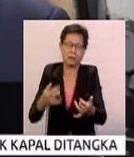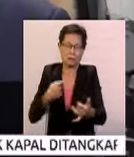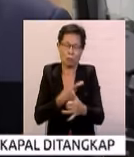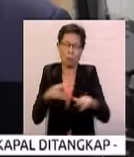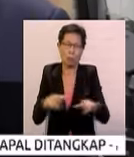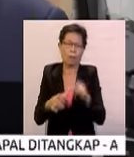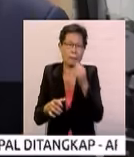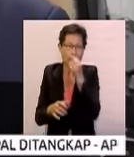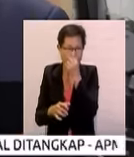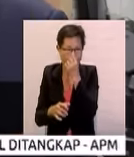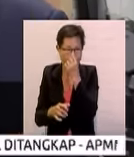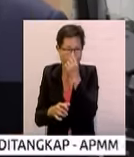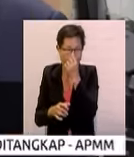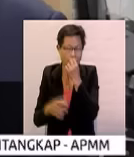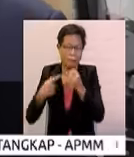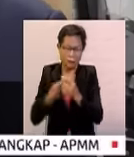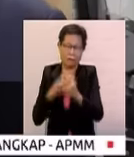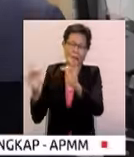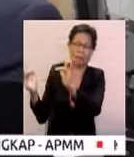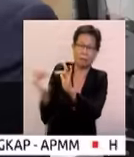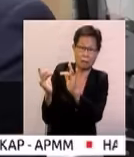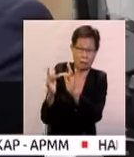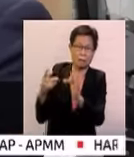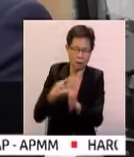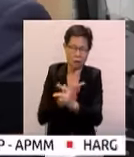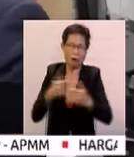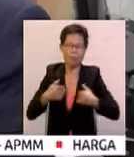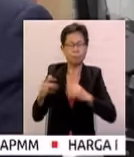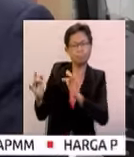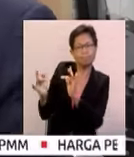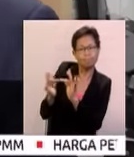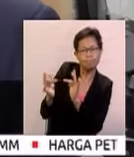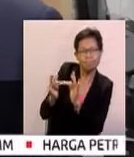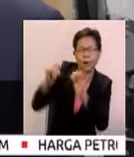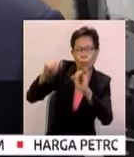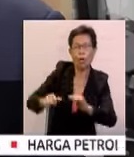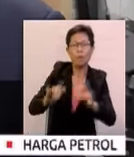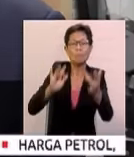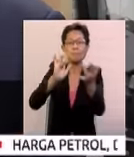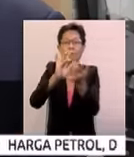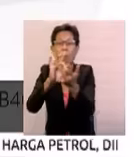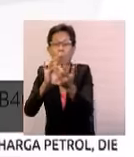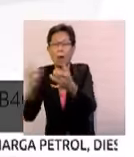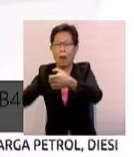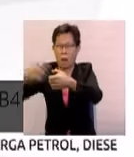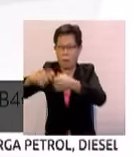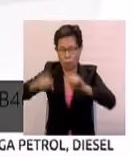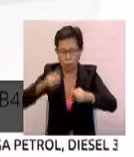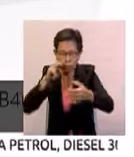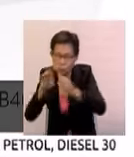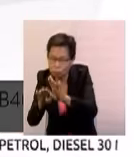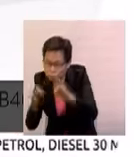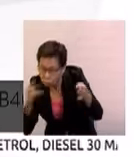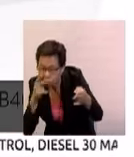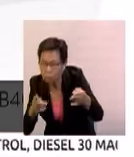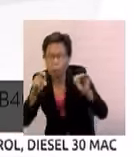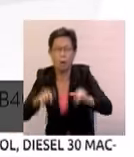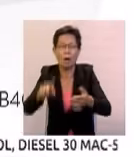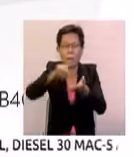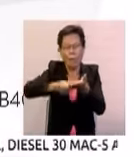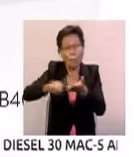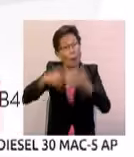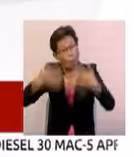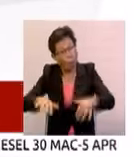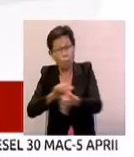Jadi dia ada, kita ada link, katalah dekat area sekian, dia boleh tengoklah. Bagi yang melepasi saringan